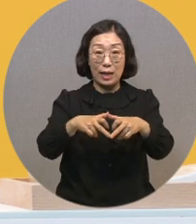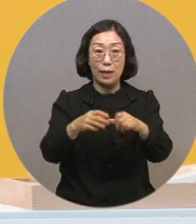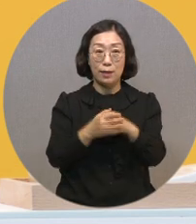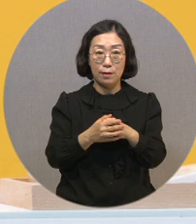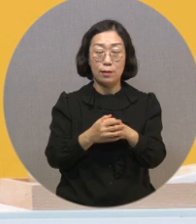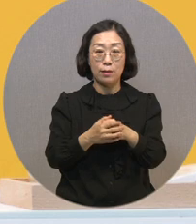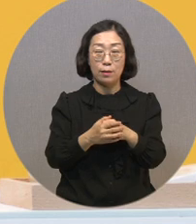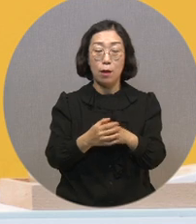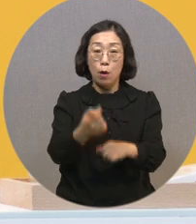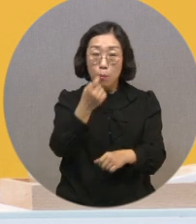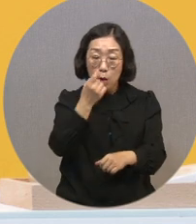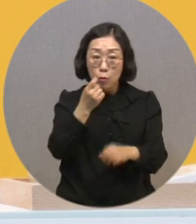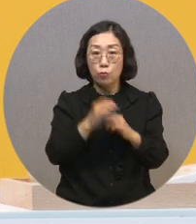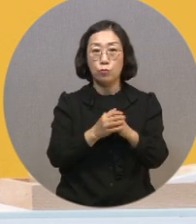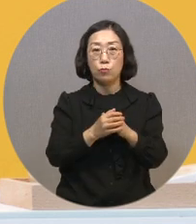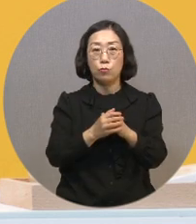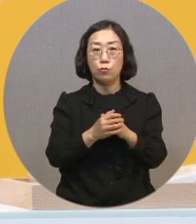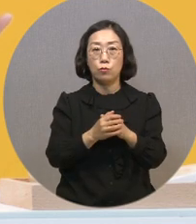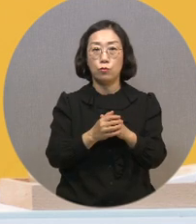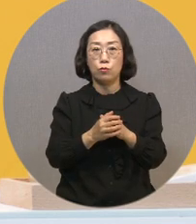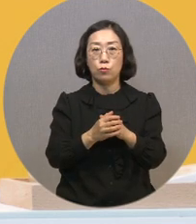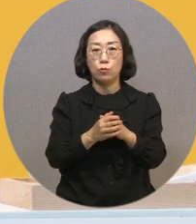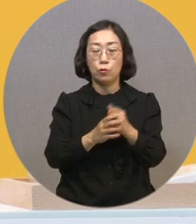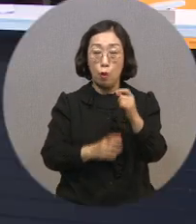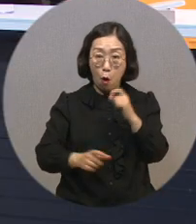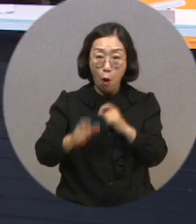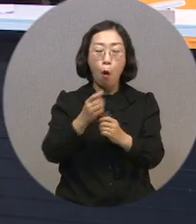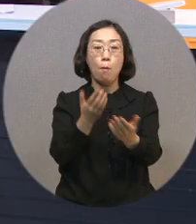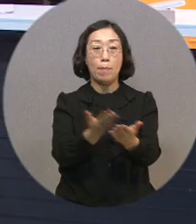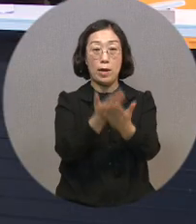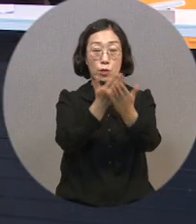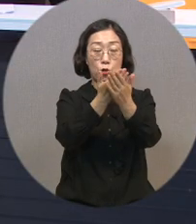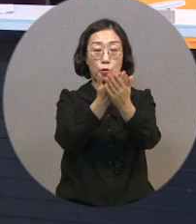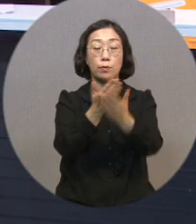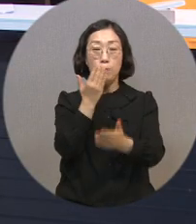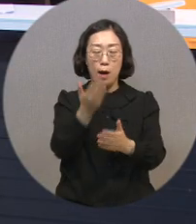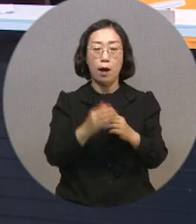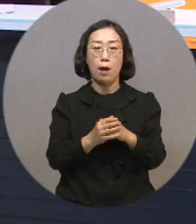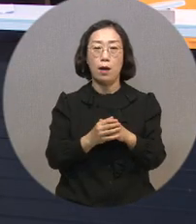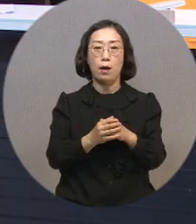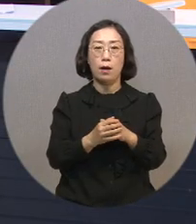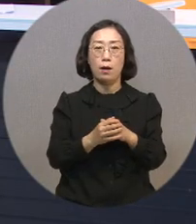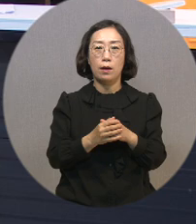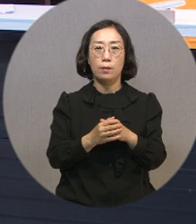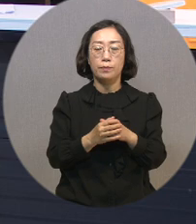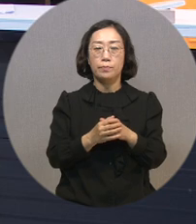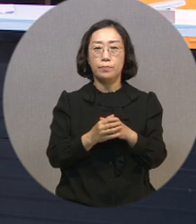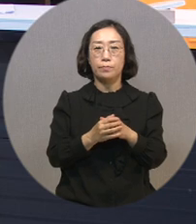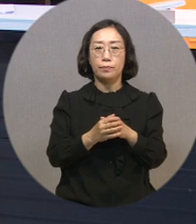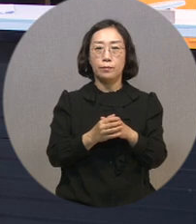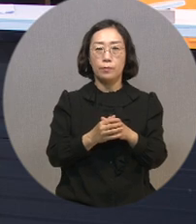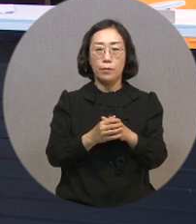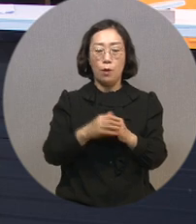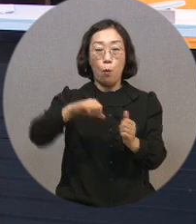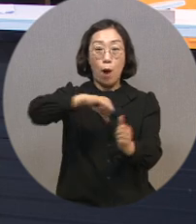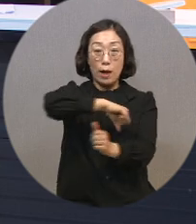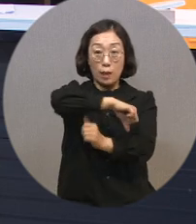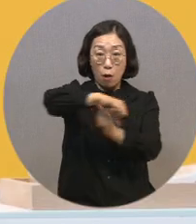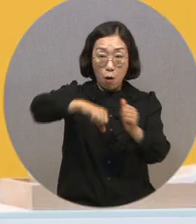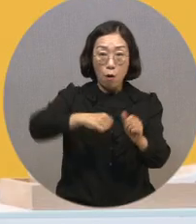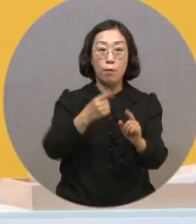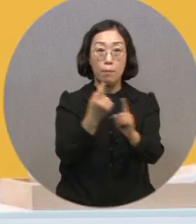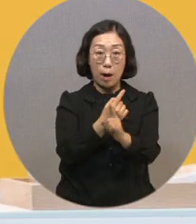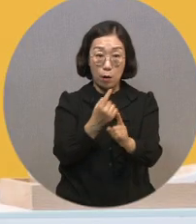수업 구조가 굉장히 더 선진화가 되겠죠. 예. 여기서 우리 교육 환경 개선 사업은